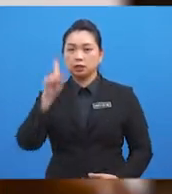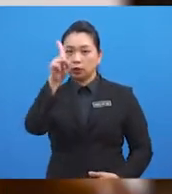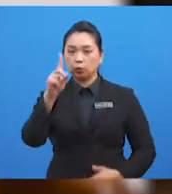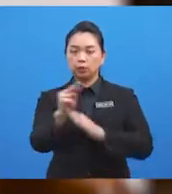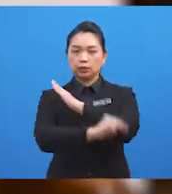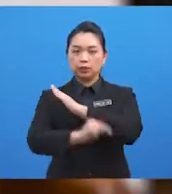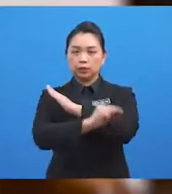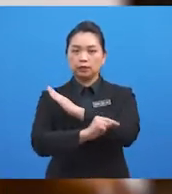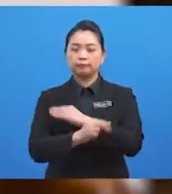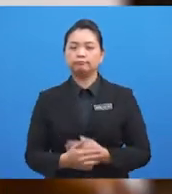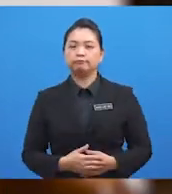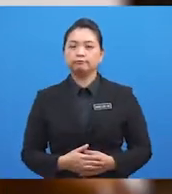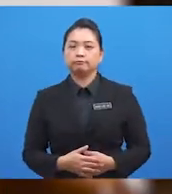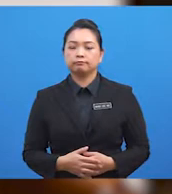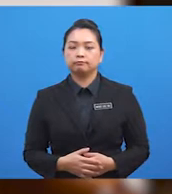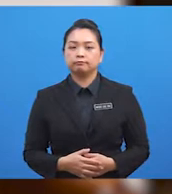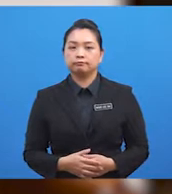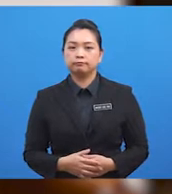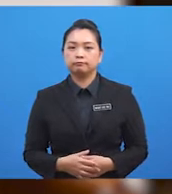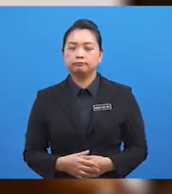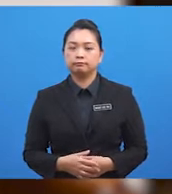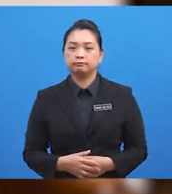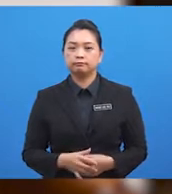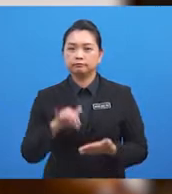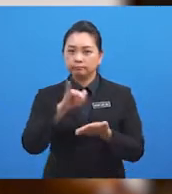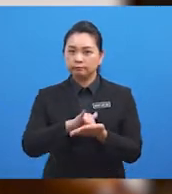negeri. Demikian juga dengan sesuatu yang